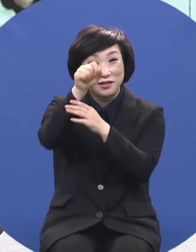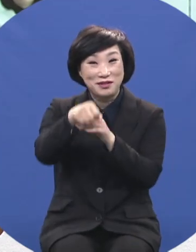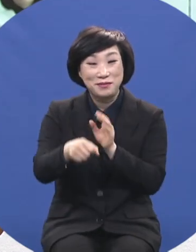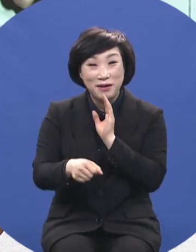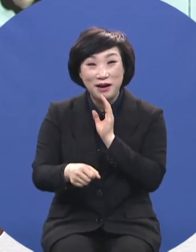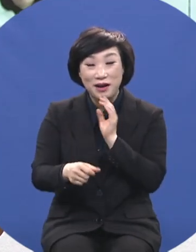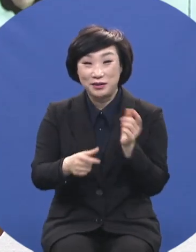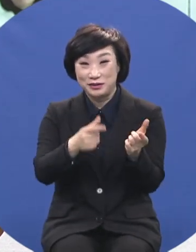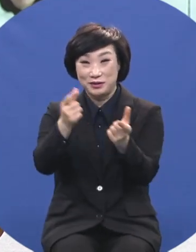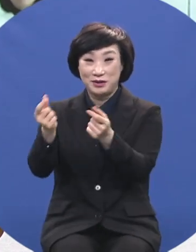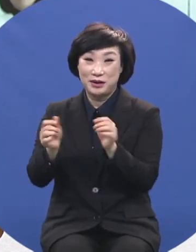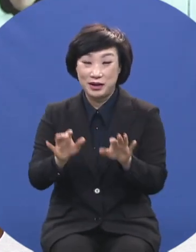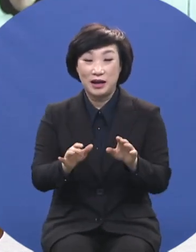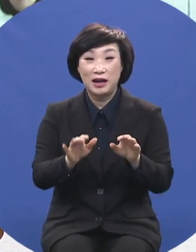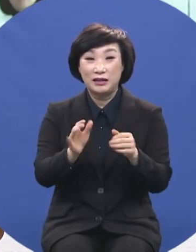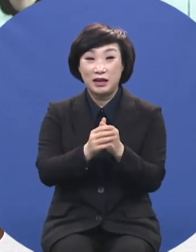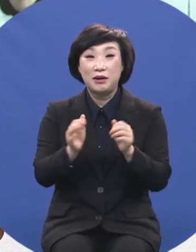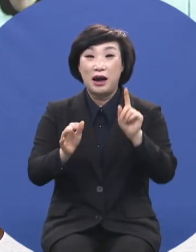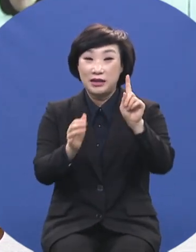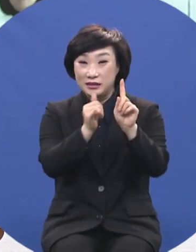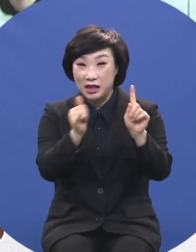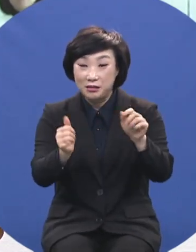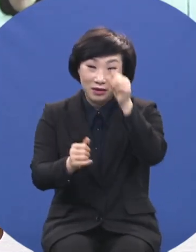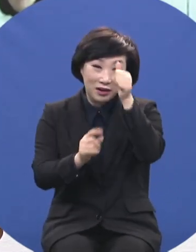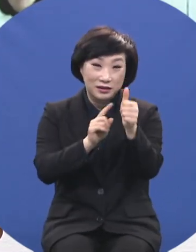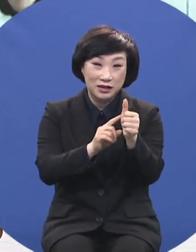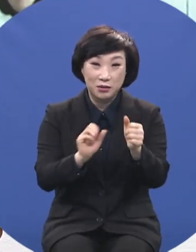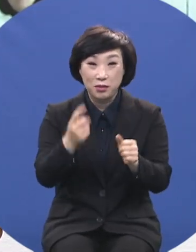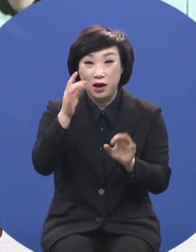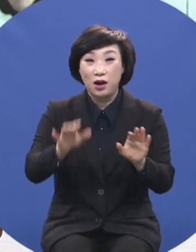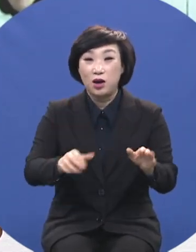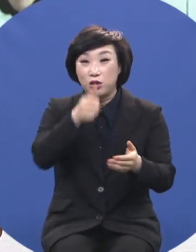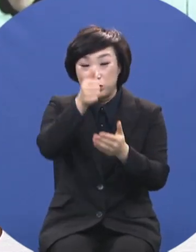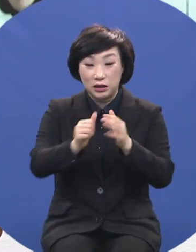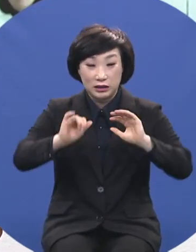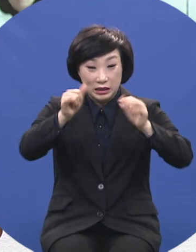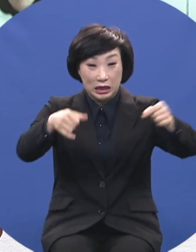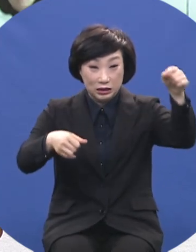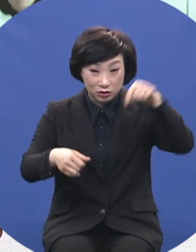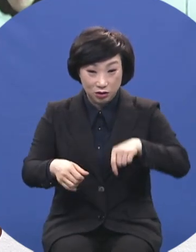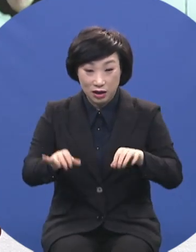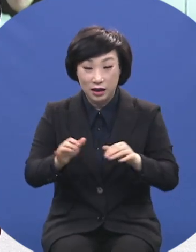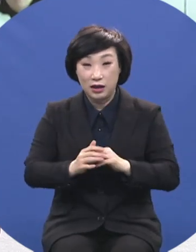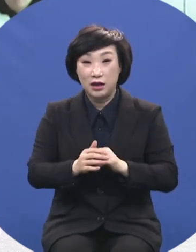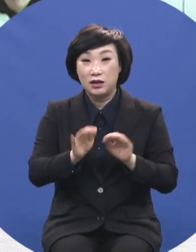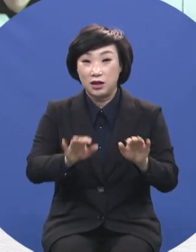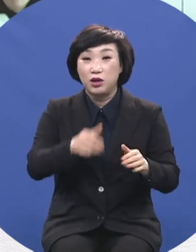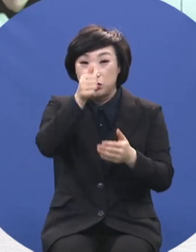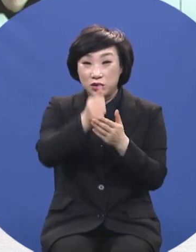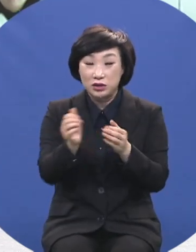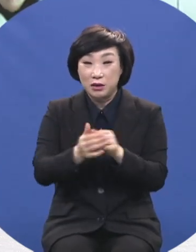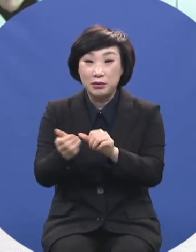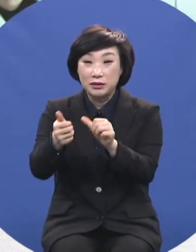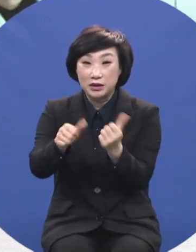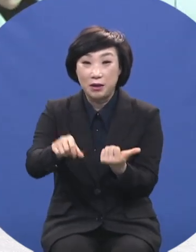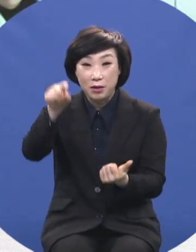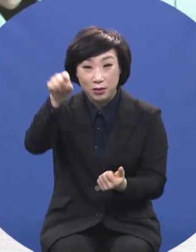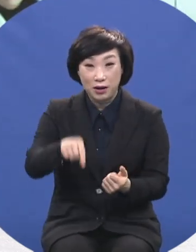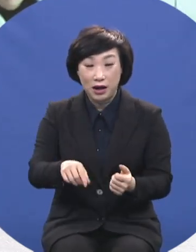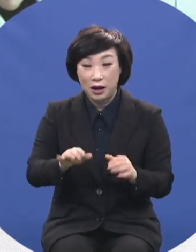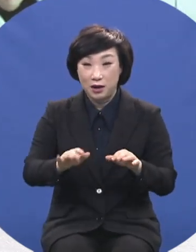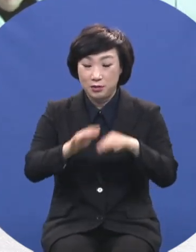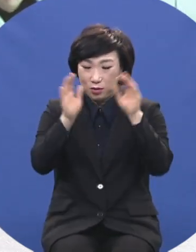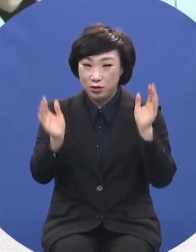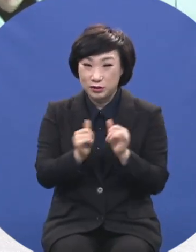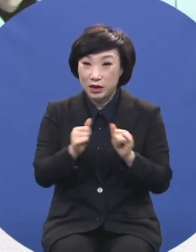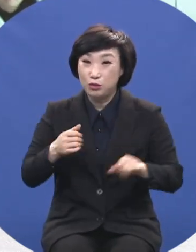한 사람으로 말미암아 세계상에 죄가 들어오고 죄로 말미암아 사망이 왔나니 이와 같이 모든 사람이